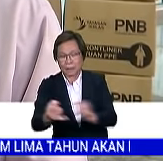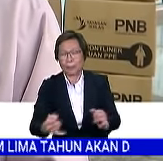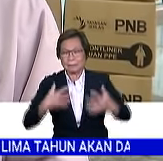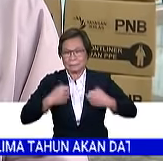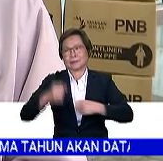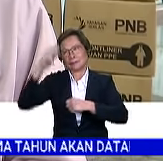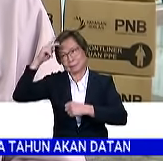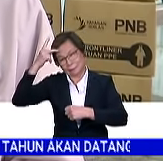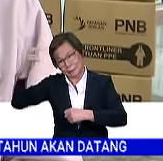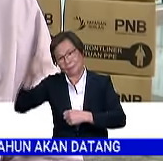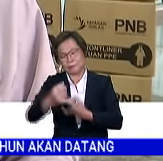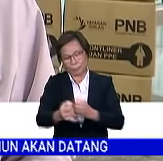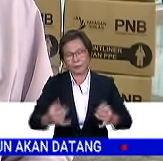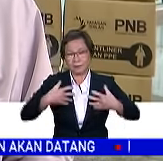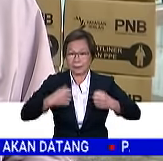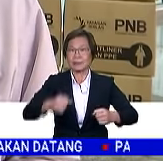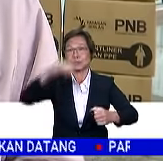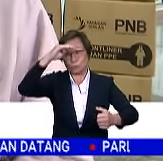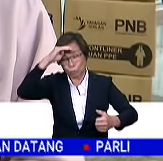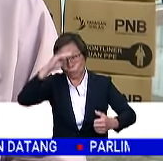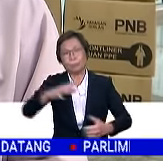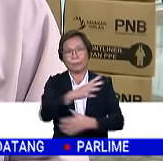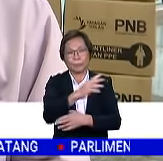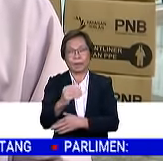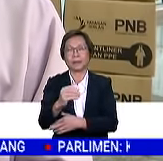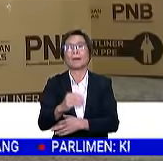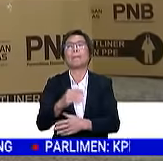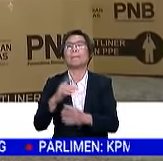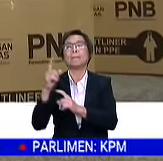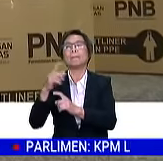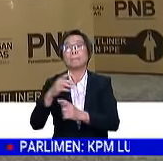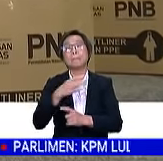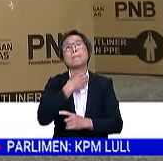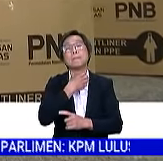Kelantan, Jabatan Kesihatan Negeri Johor dan juga Negeri Perak.